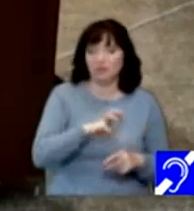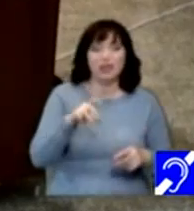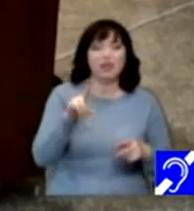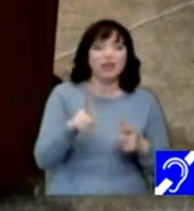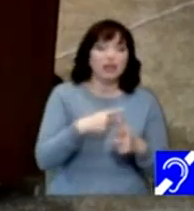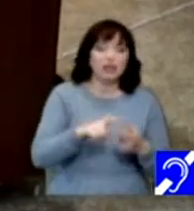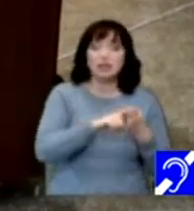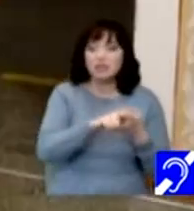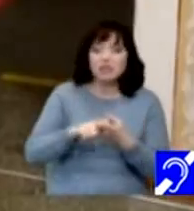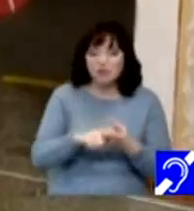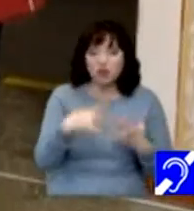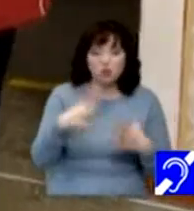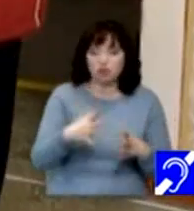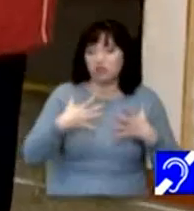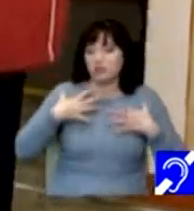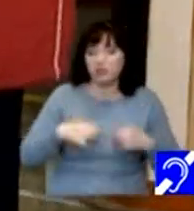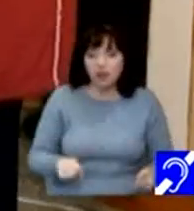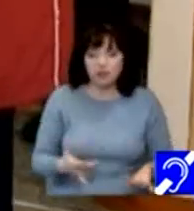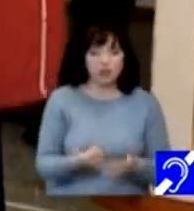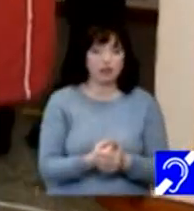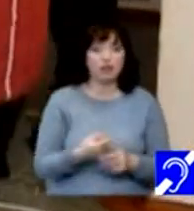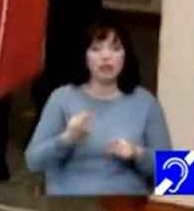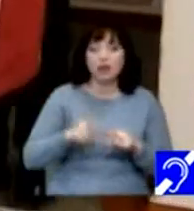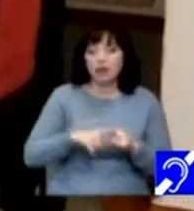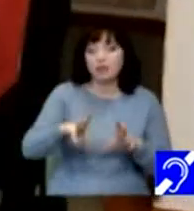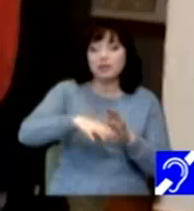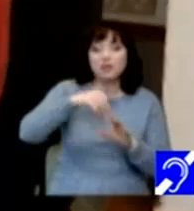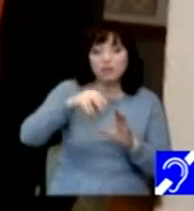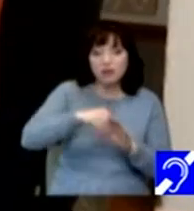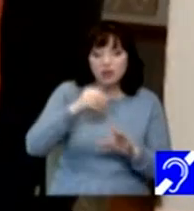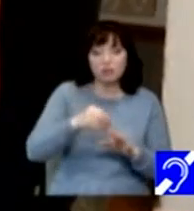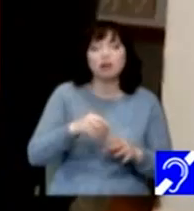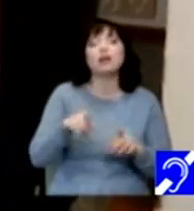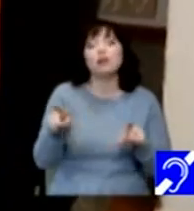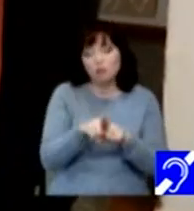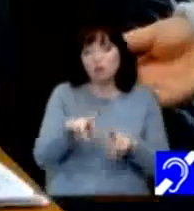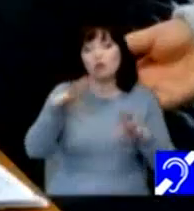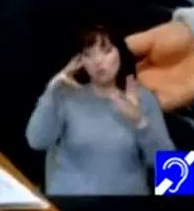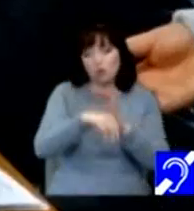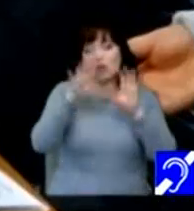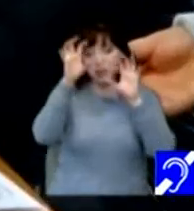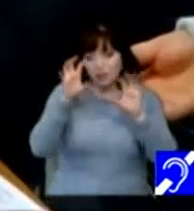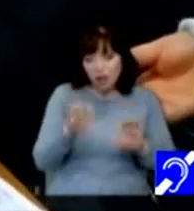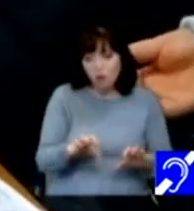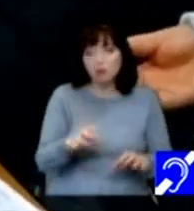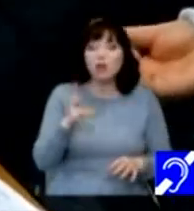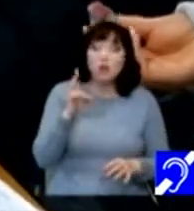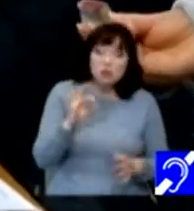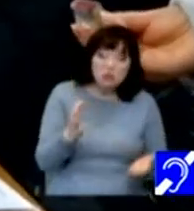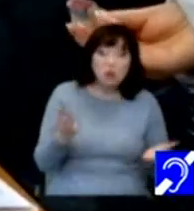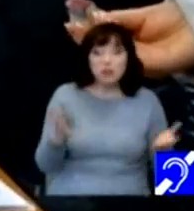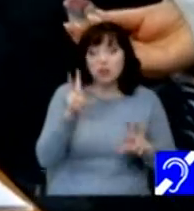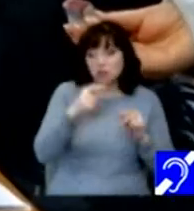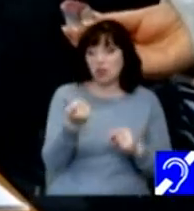de alegerea primarului. Aceste alegeri sunt legale, însă puțin legitime sau